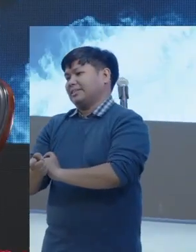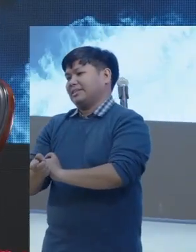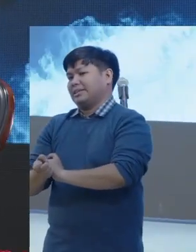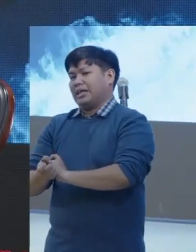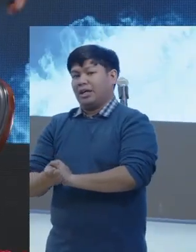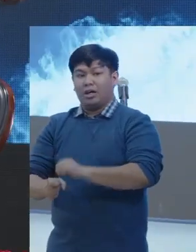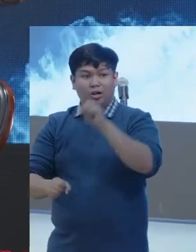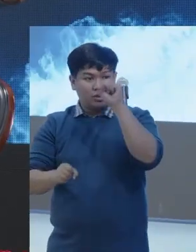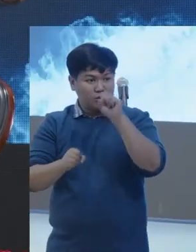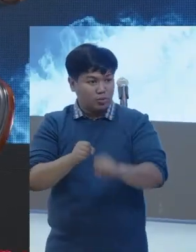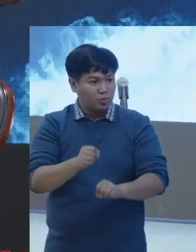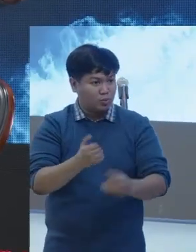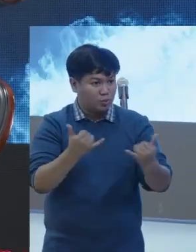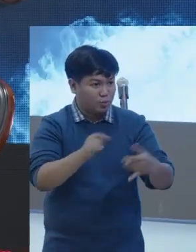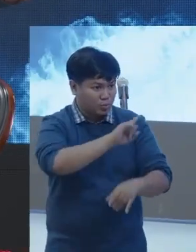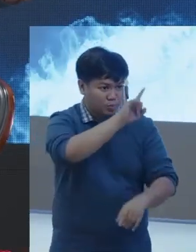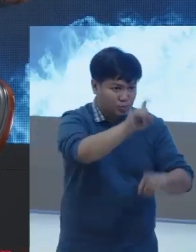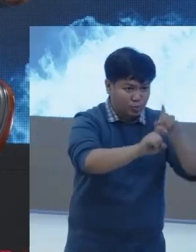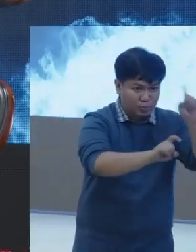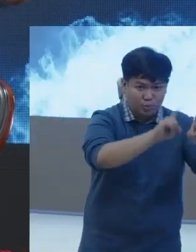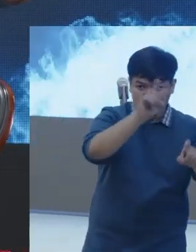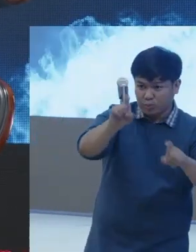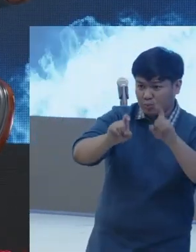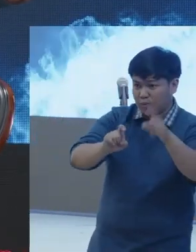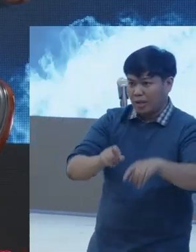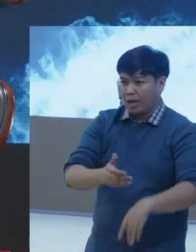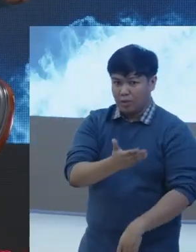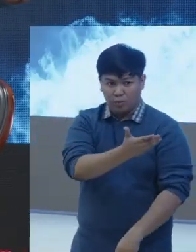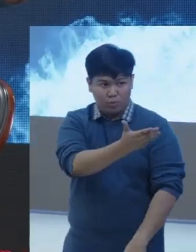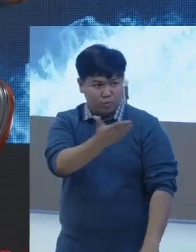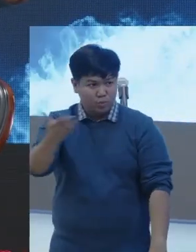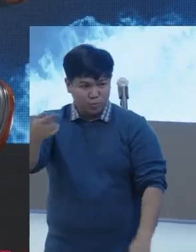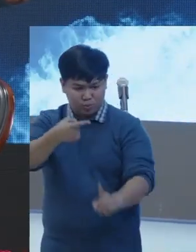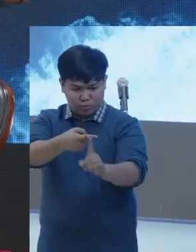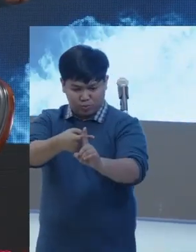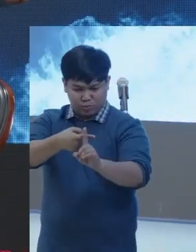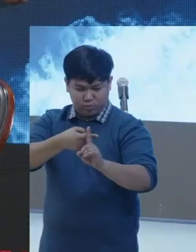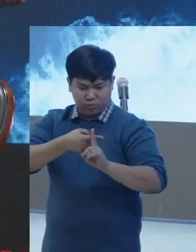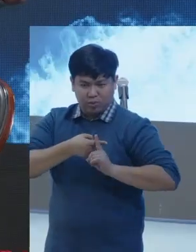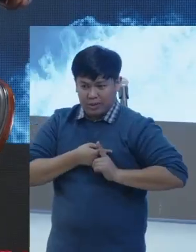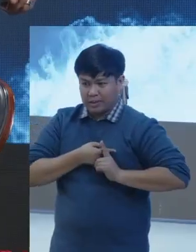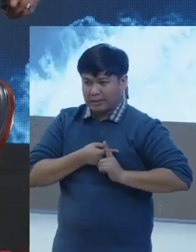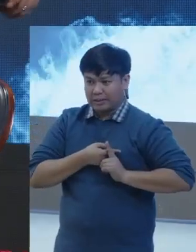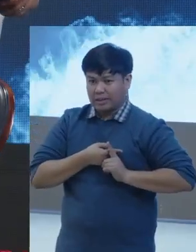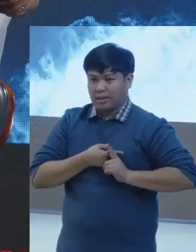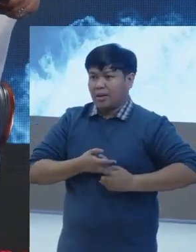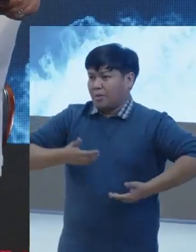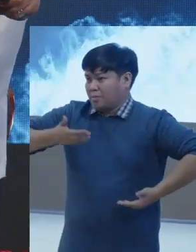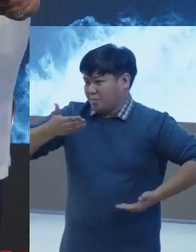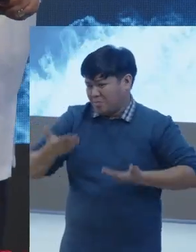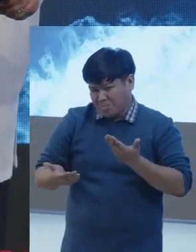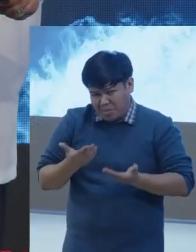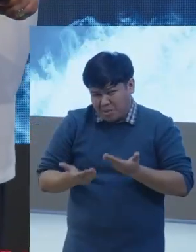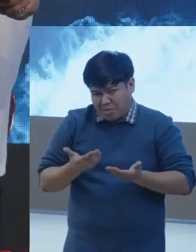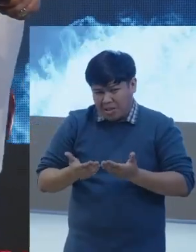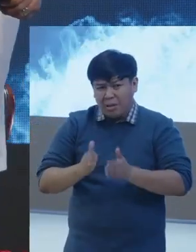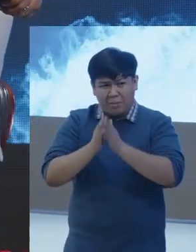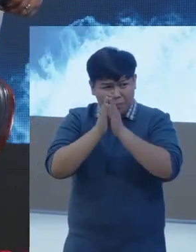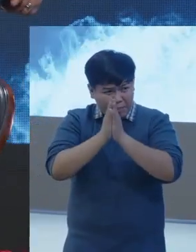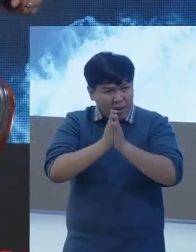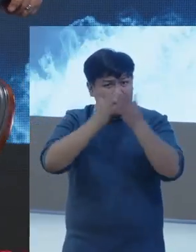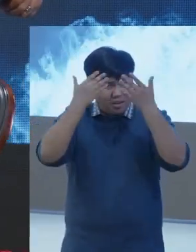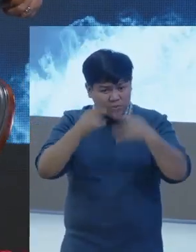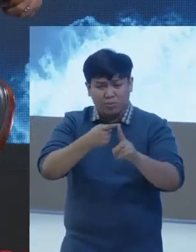So kayo ba, bilang isang mananampalataya, siguro, kayo ay nanalangin